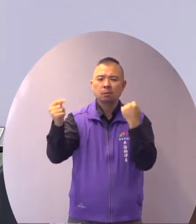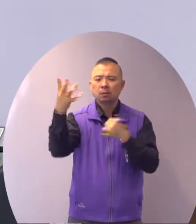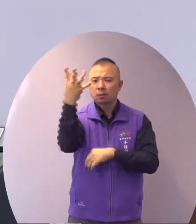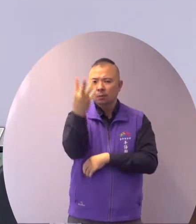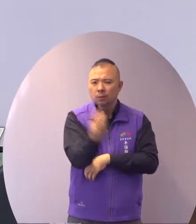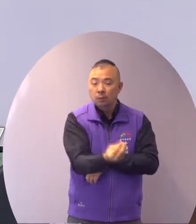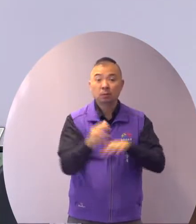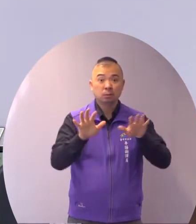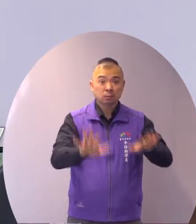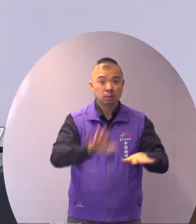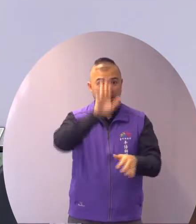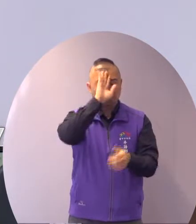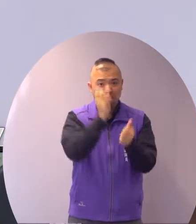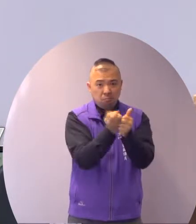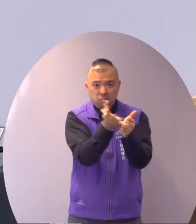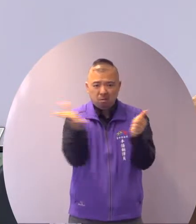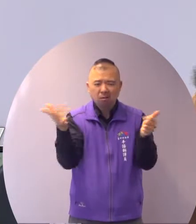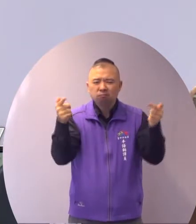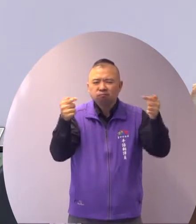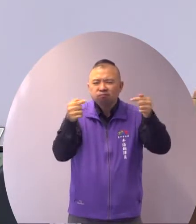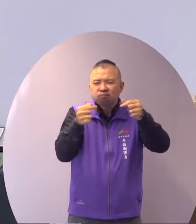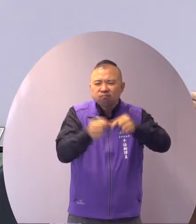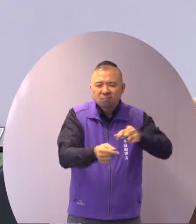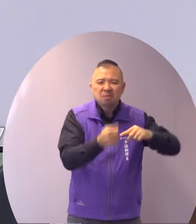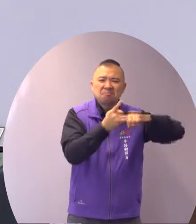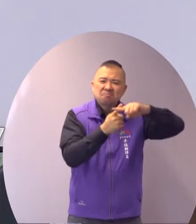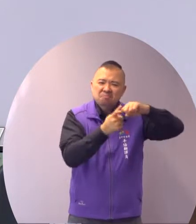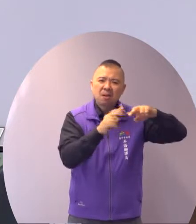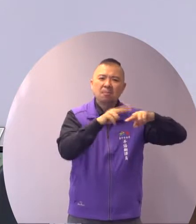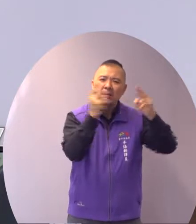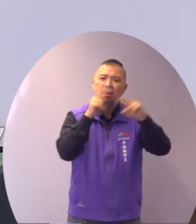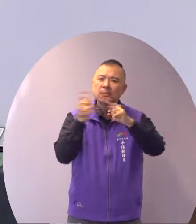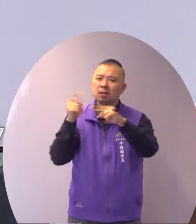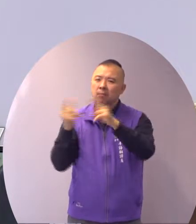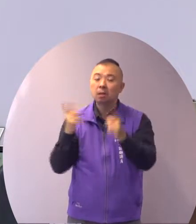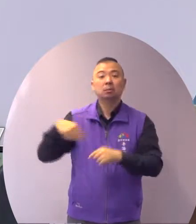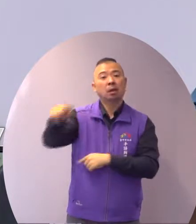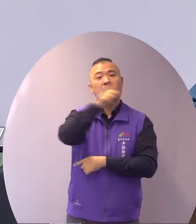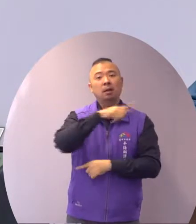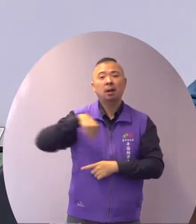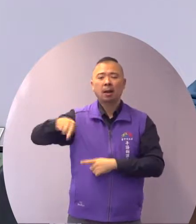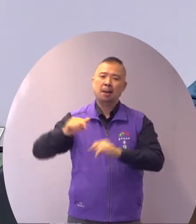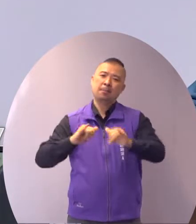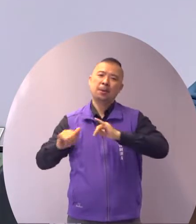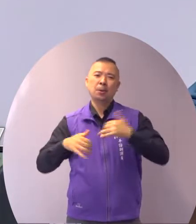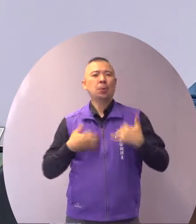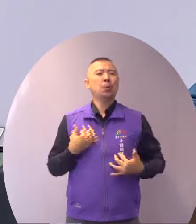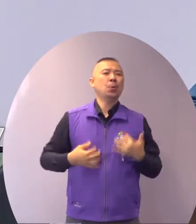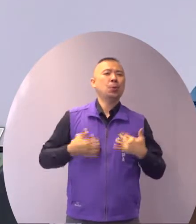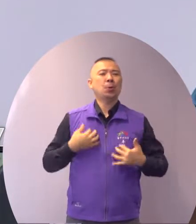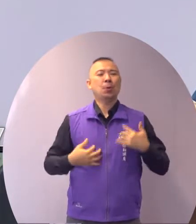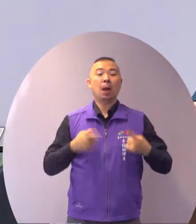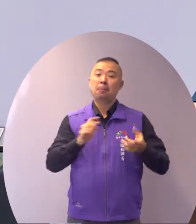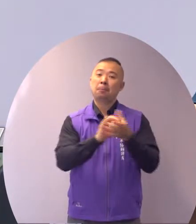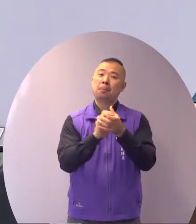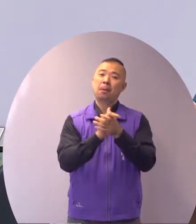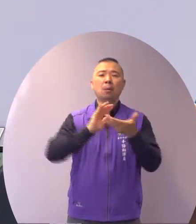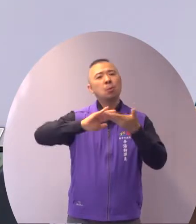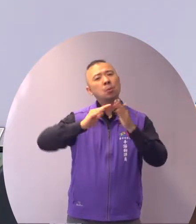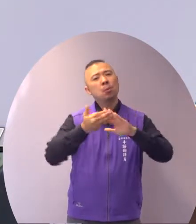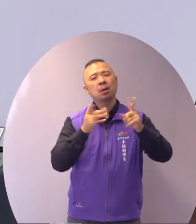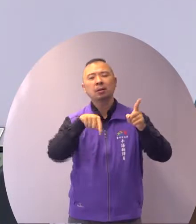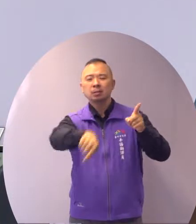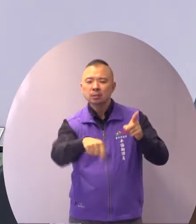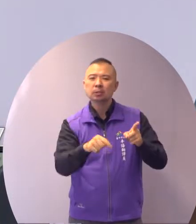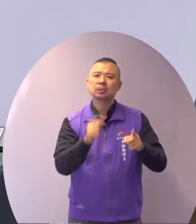缓，要有点半解封的迹象，所以很多的民众哈难免出来哈，那这个欢乐或是采买